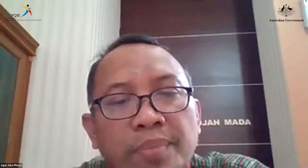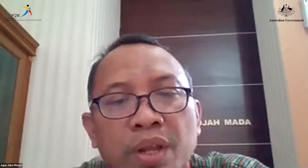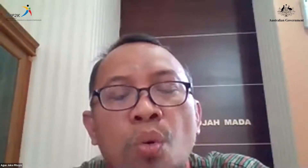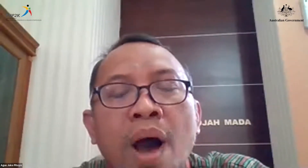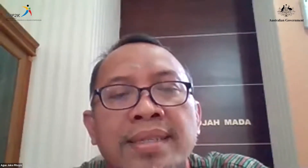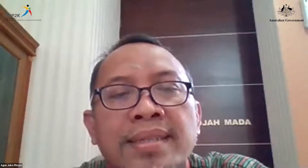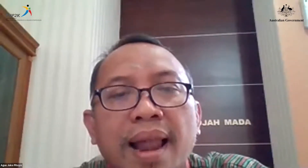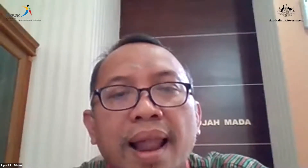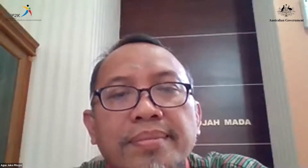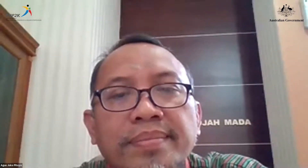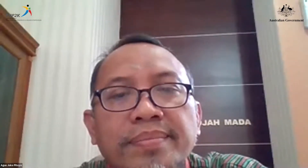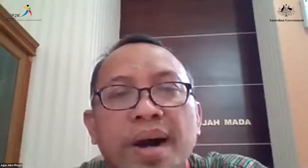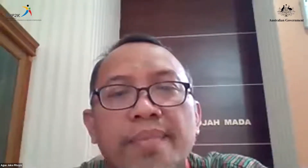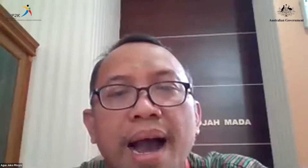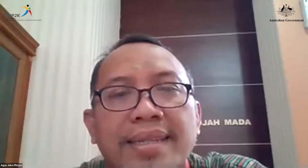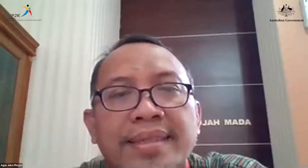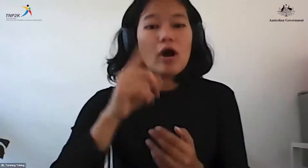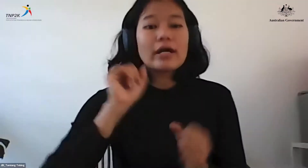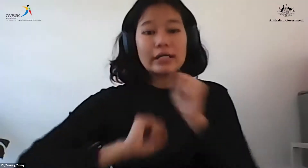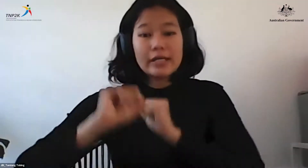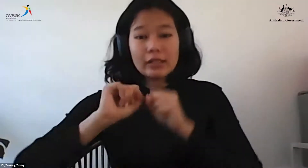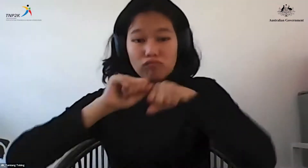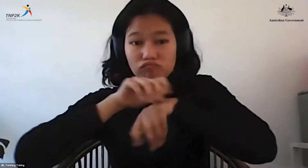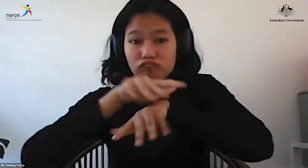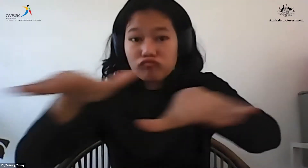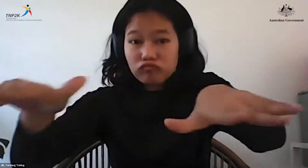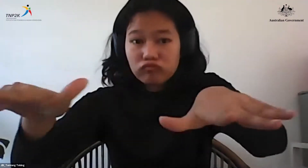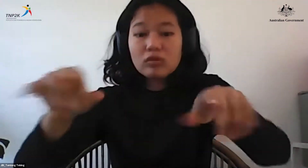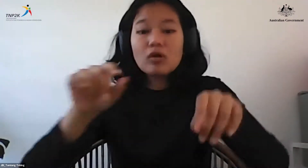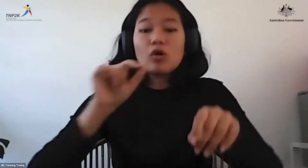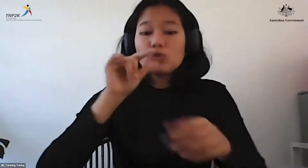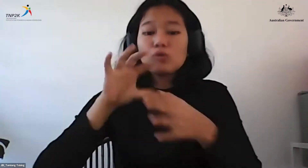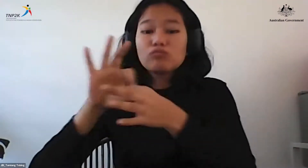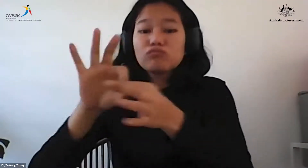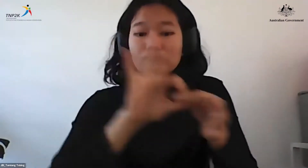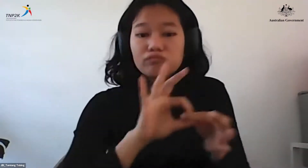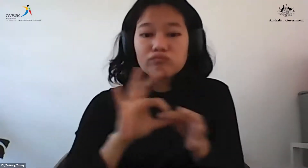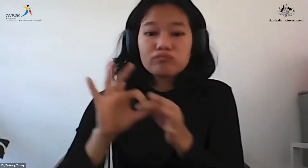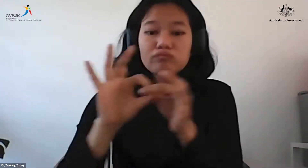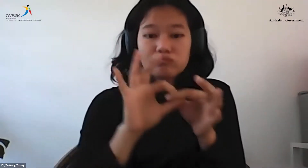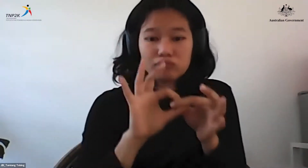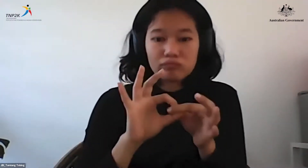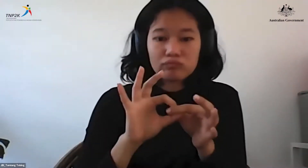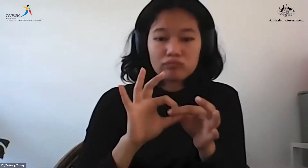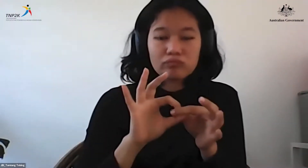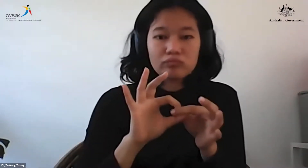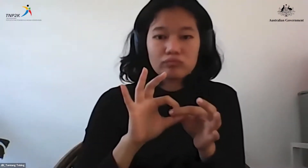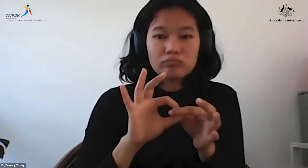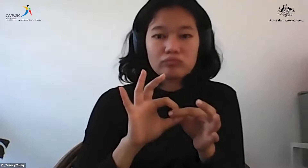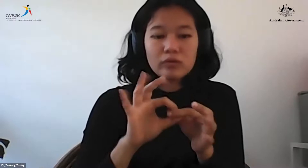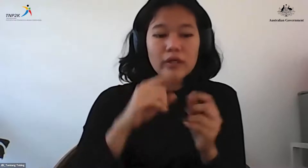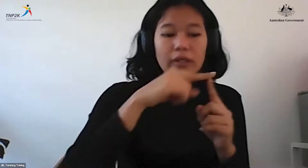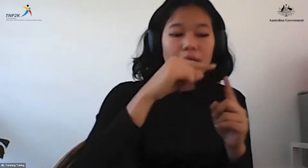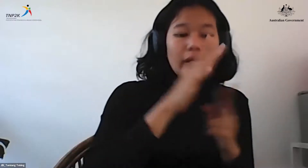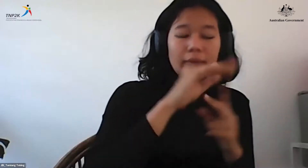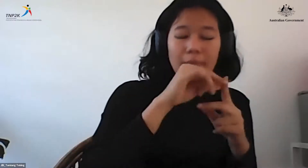bentuk kegiatan-kegiatan yang lebih luas di dalam pengembangan jejaring antara TNP 2K